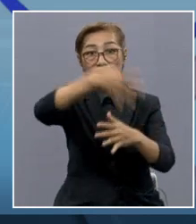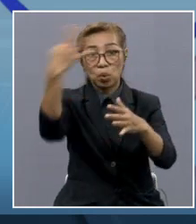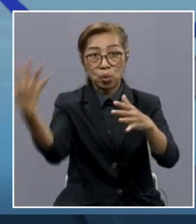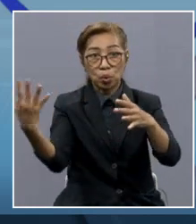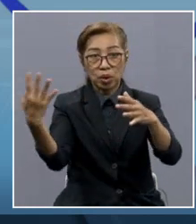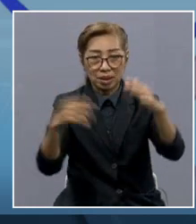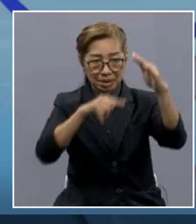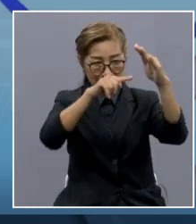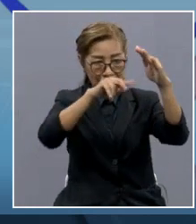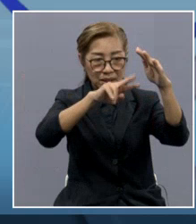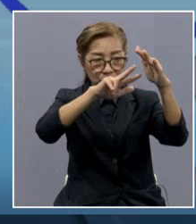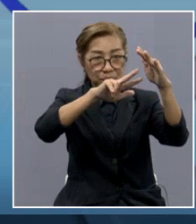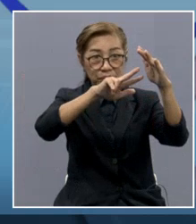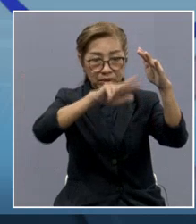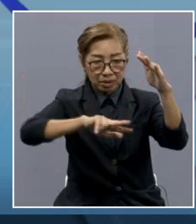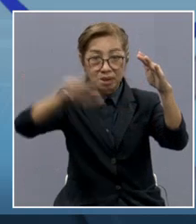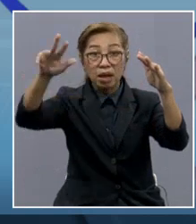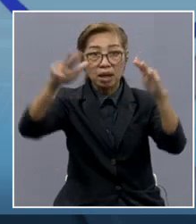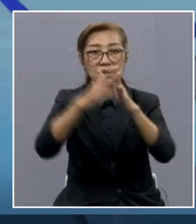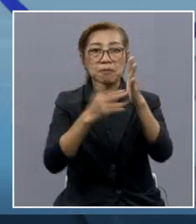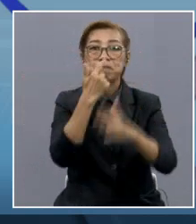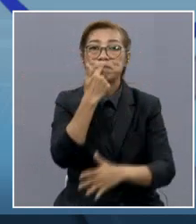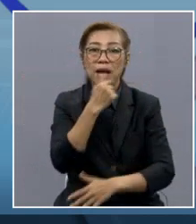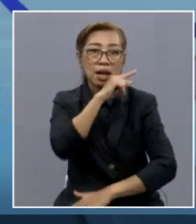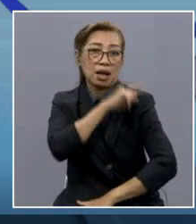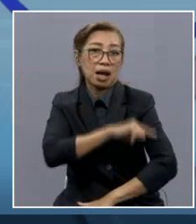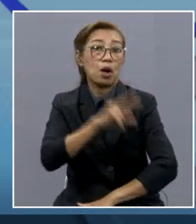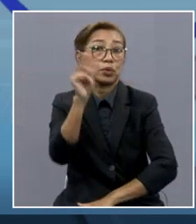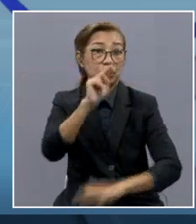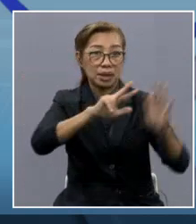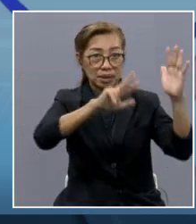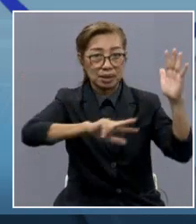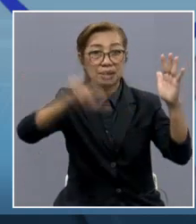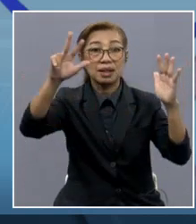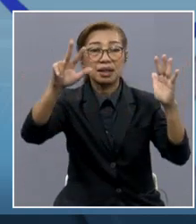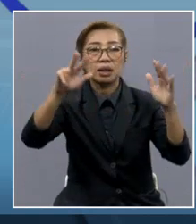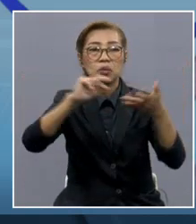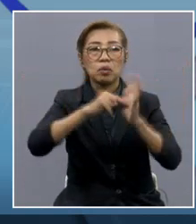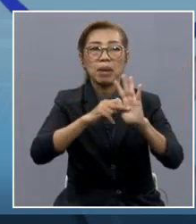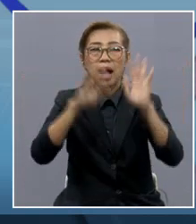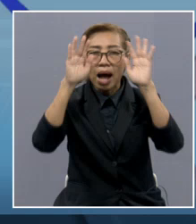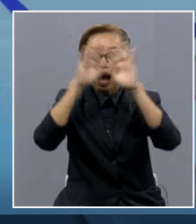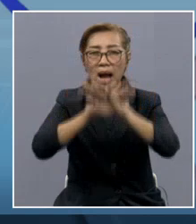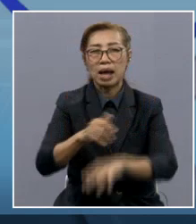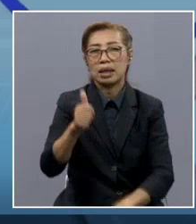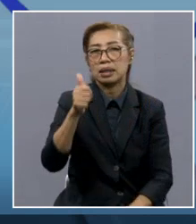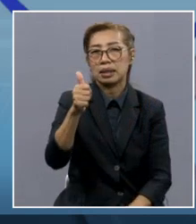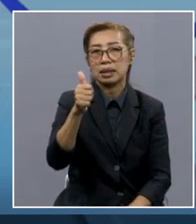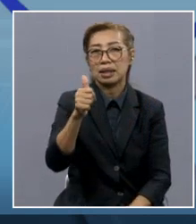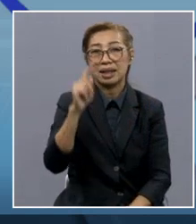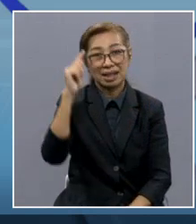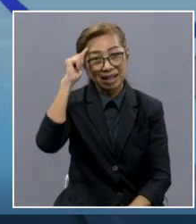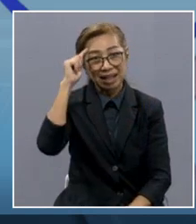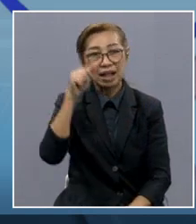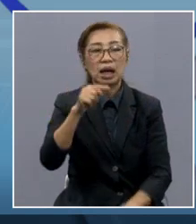แถบริบบิ้นเครื่องหมายถูกสีแดงขาวน้ำเงินเนี่ยนะครับแล้วก็ลักษณะมันเหมือนกับชูนิ้วโป้งนิ้วชี้สัญลักษณ์มือสื่อความหม